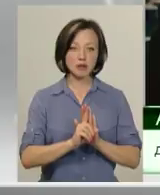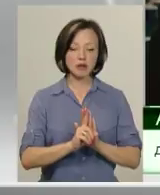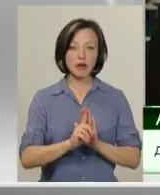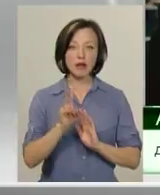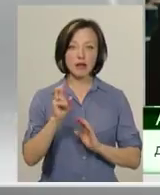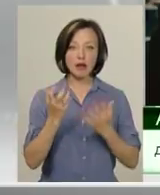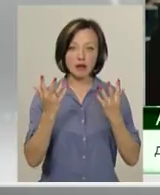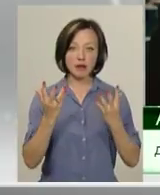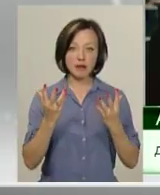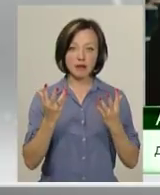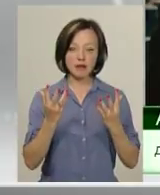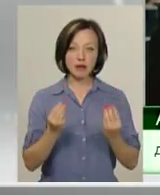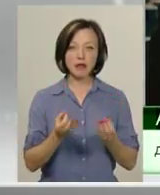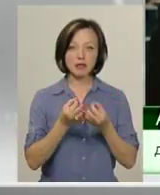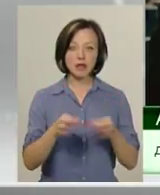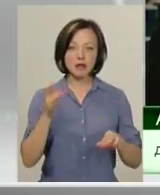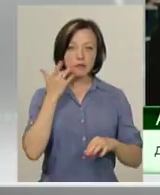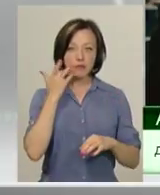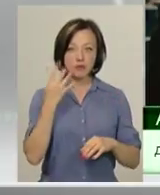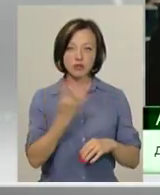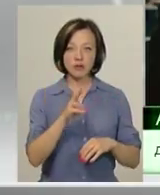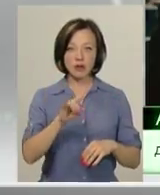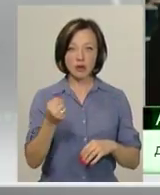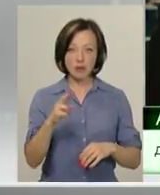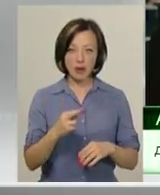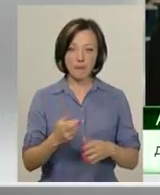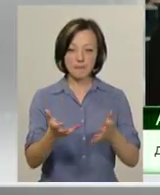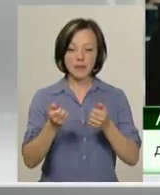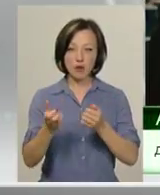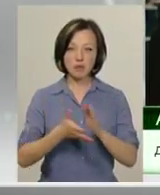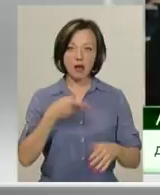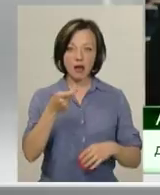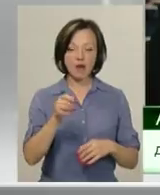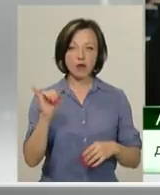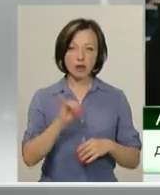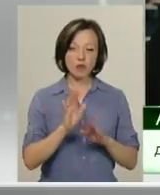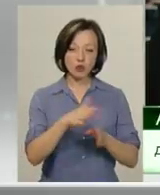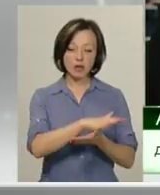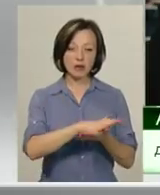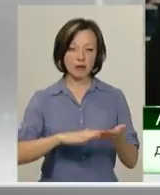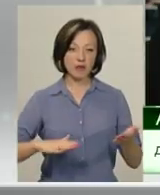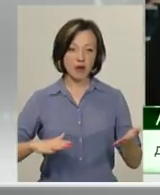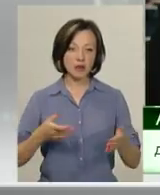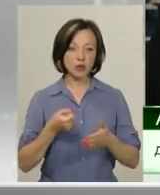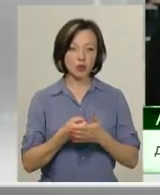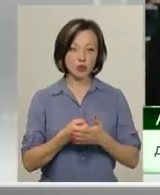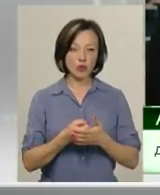Незалежності Сполучених Штатів Америки 4 липня прийом заявок, і він буде тривати аж